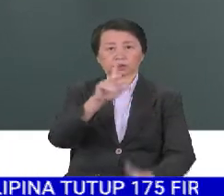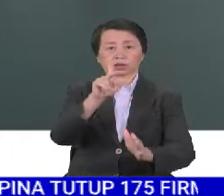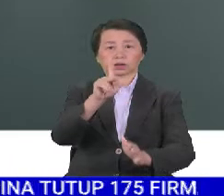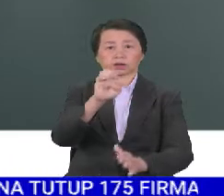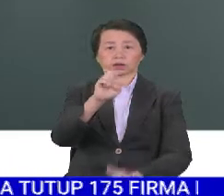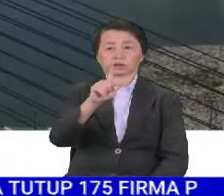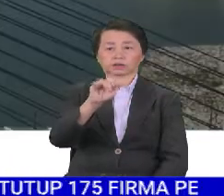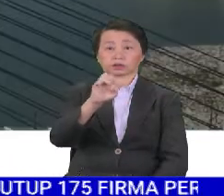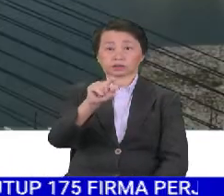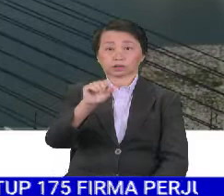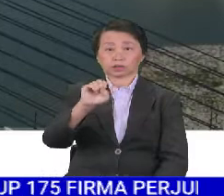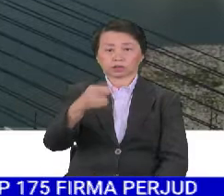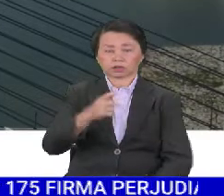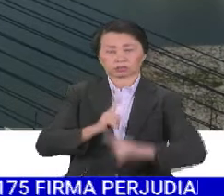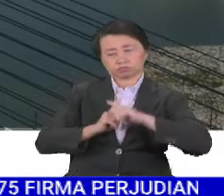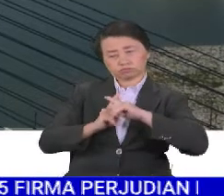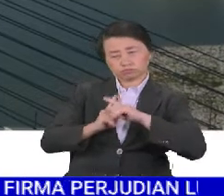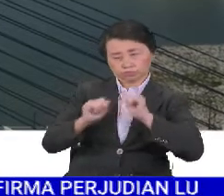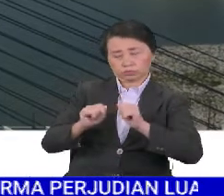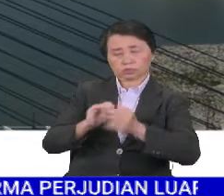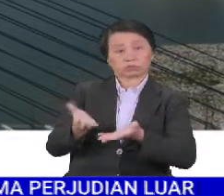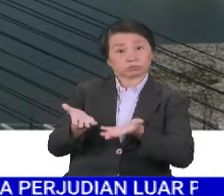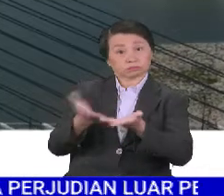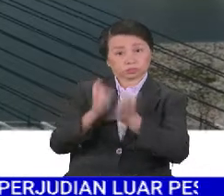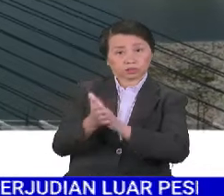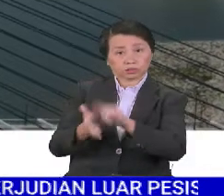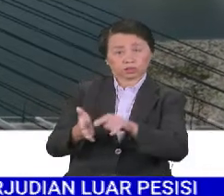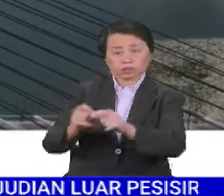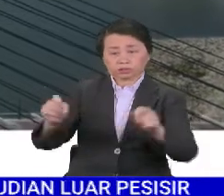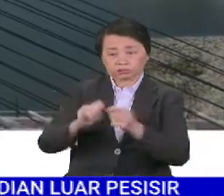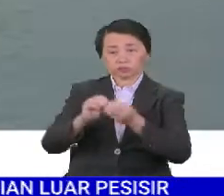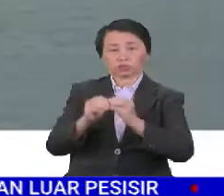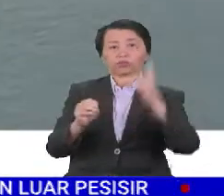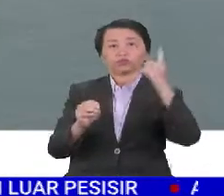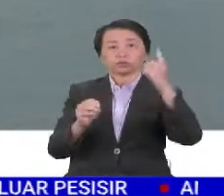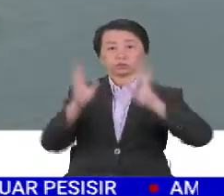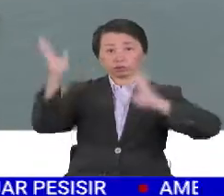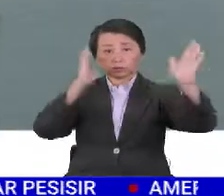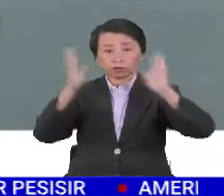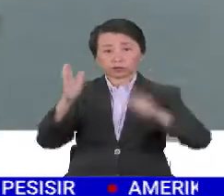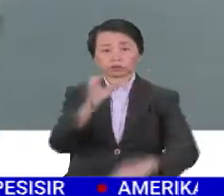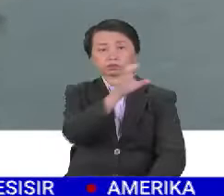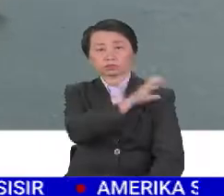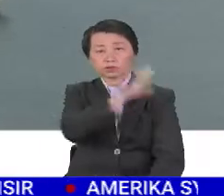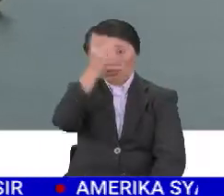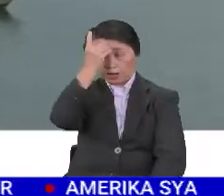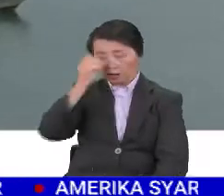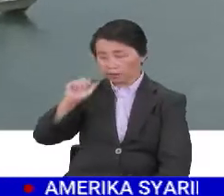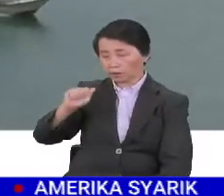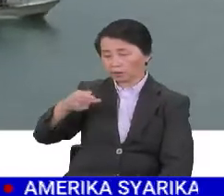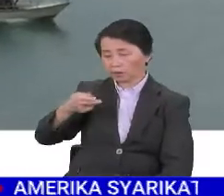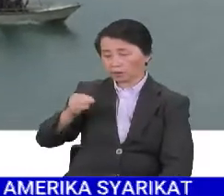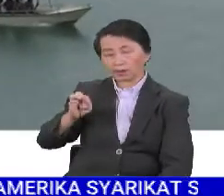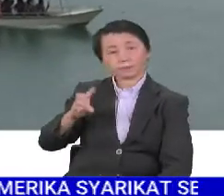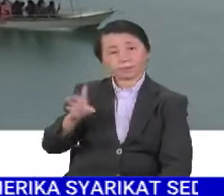tengah optimis ia boleh diangkat sebagai destinasi nomor 1 di Malaysia pengurusnya Datuk Sri Ahmad Said